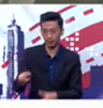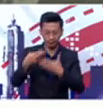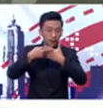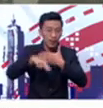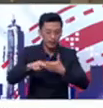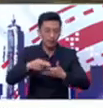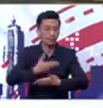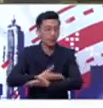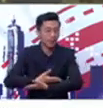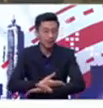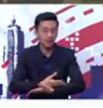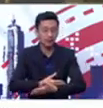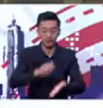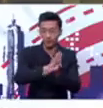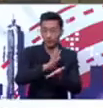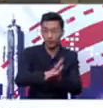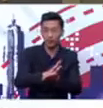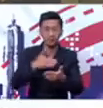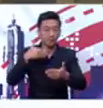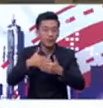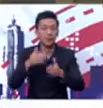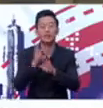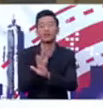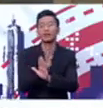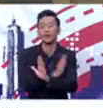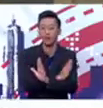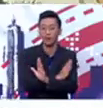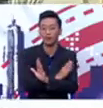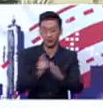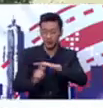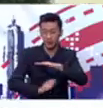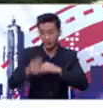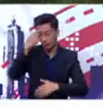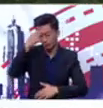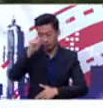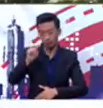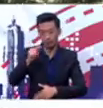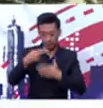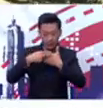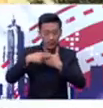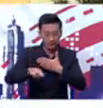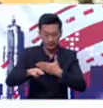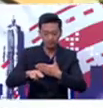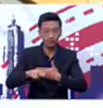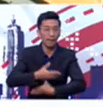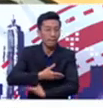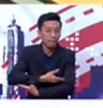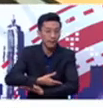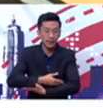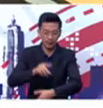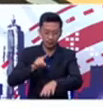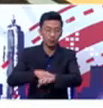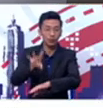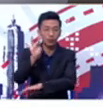berhampiran sebelum ke Tadika berdekatan untuk menghantar mangsa jam 7 pagi pada hari kejadian